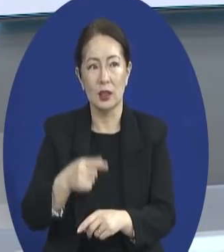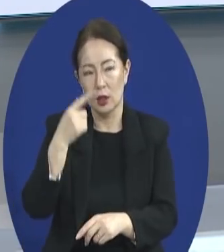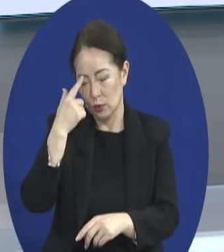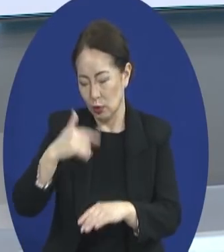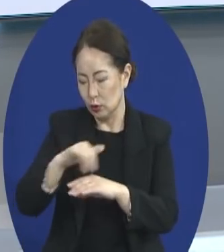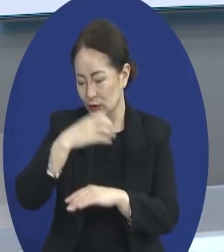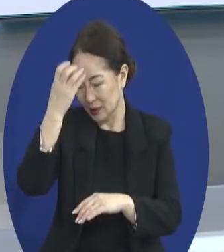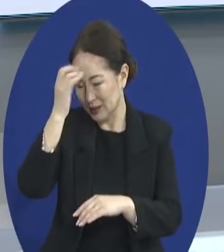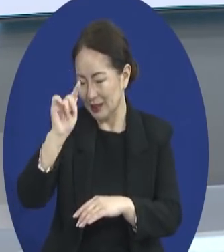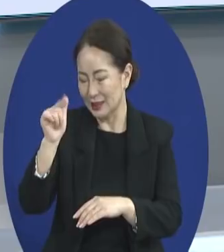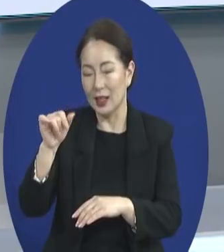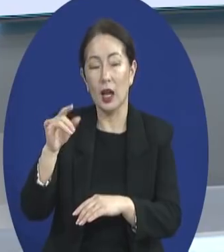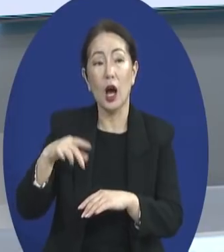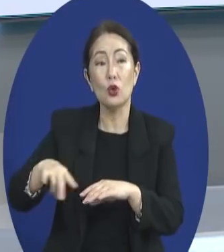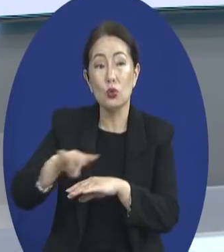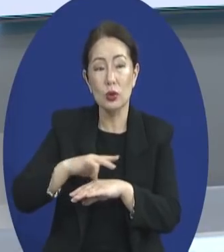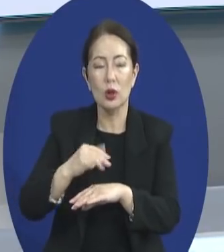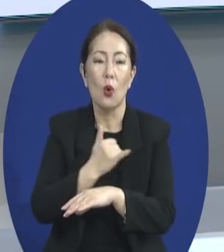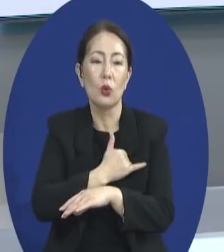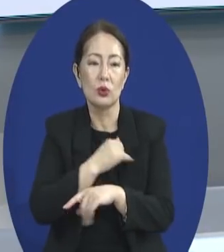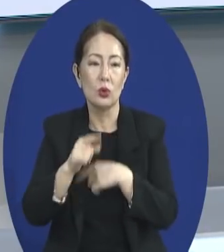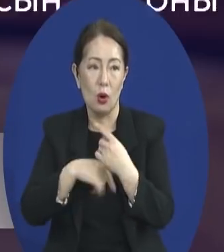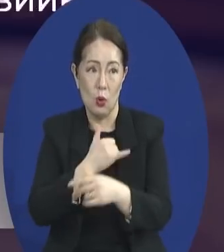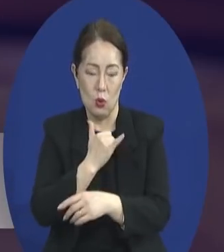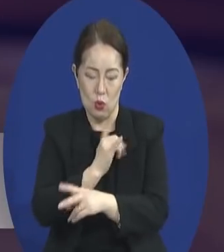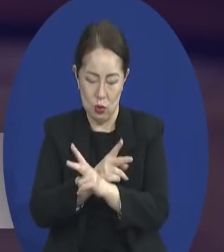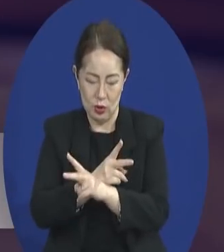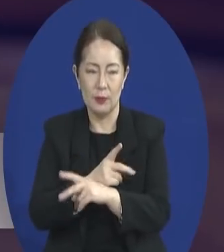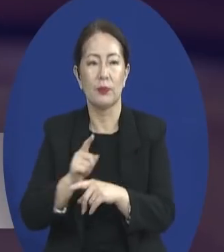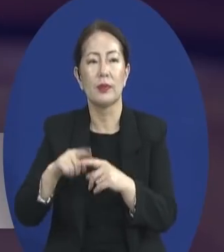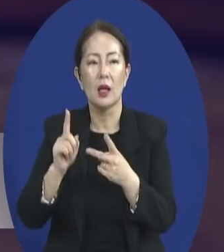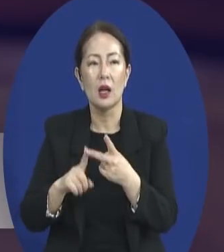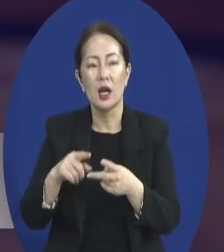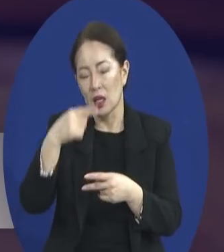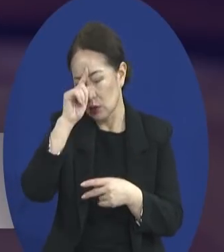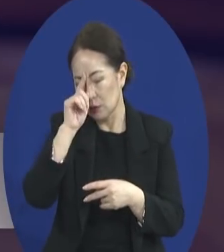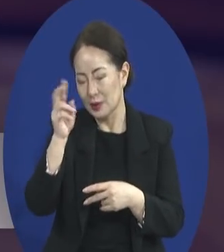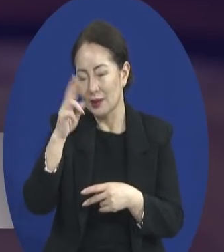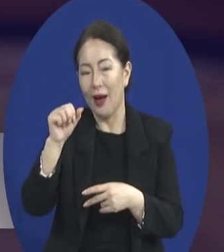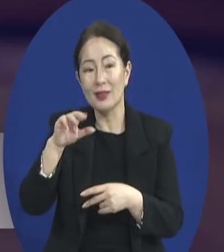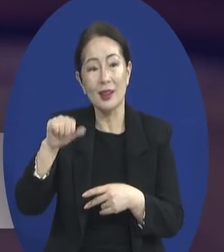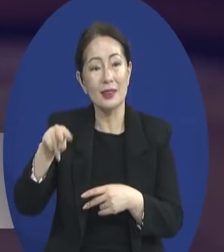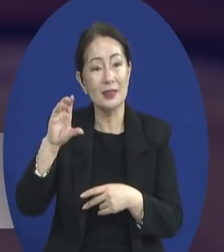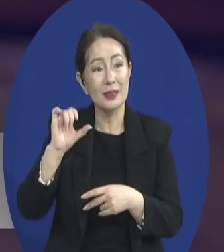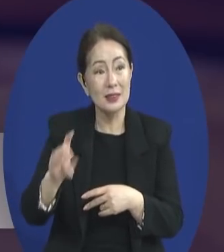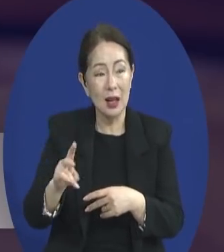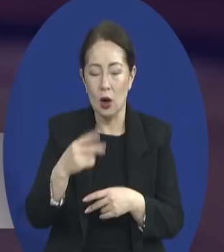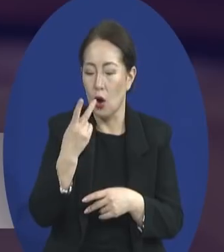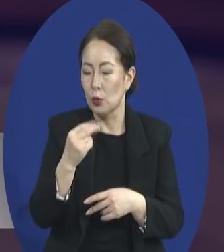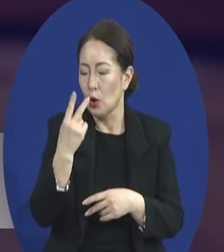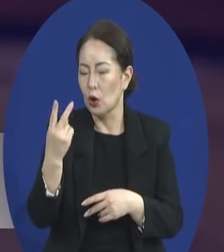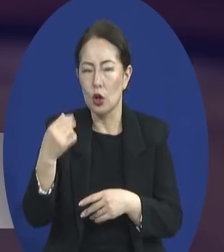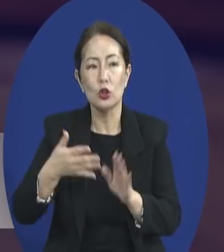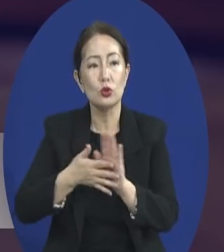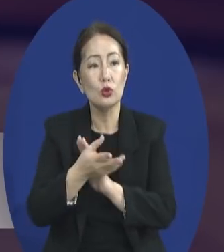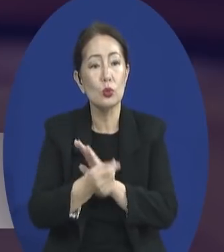засаг захиргаа нутаг дэвсгэрийн нэгж түүний удирдлагын тухай хууль хэрэгжиж эхэлнэ. Эрүүл мэндийн даатгалын сангийн тухай хууль хэрэгжиж эхэлнэ. 2022 оны төсвийн